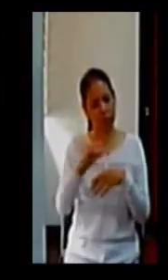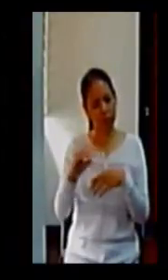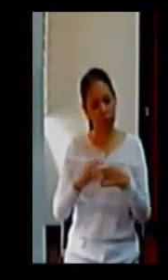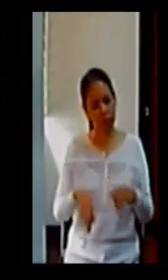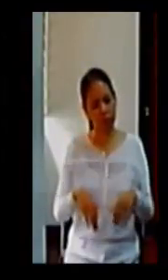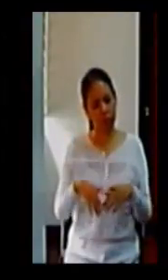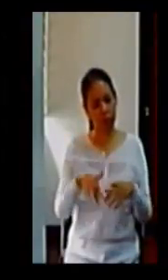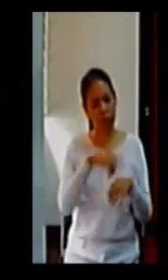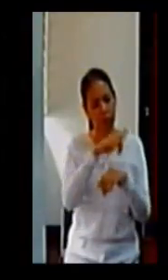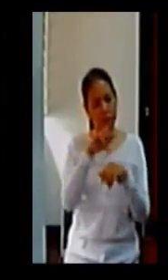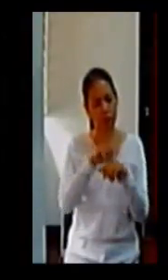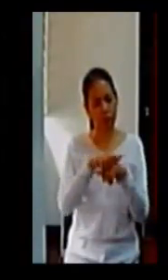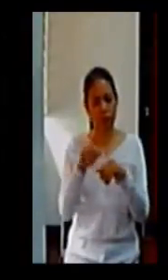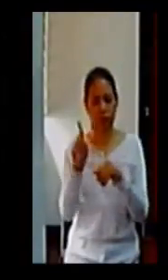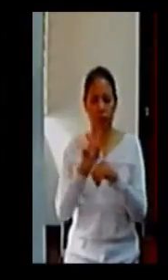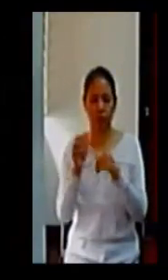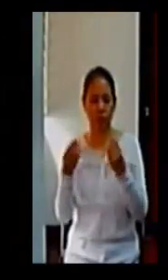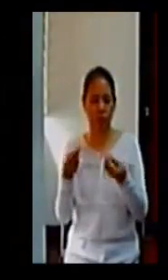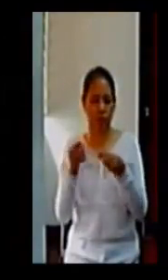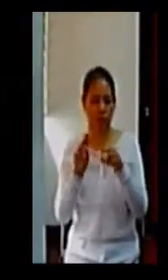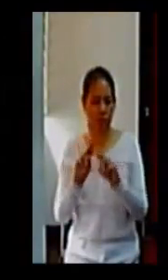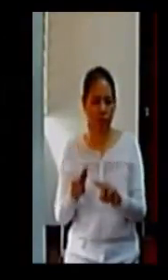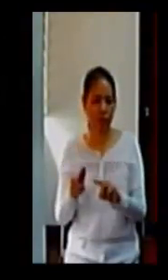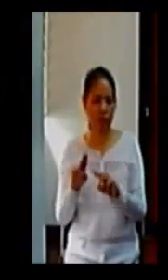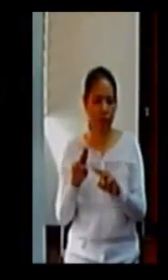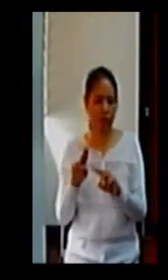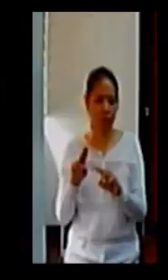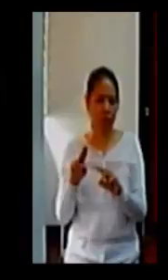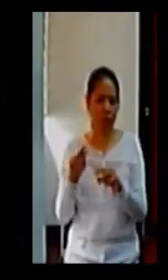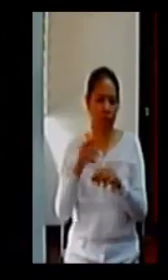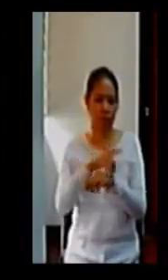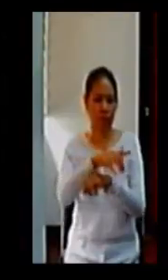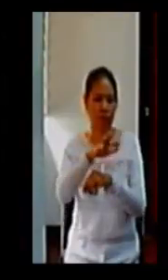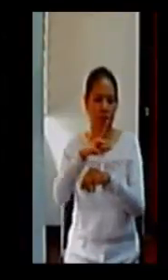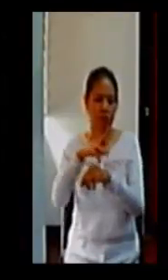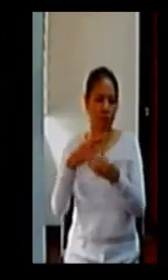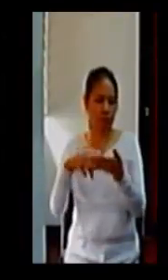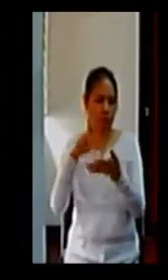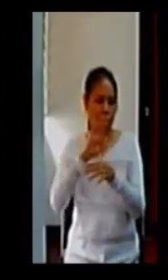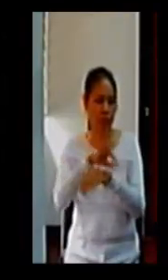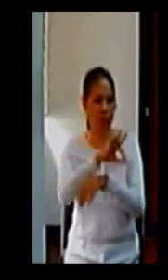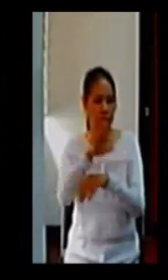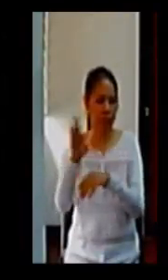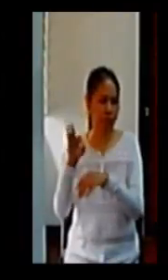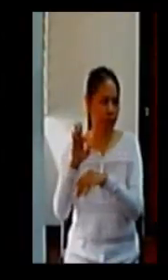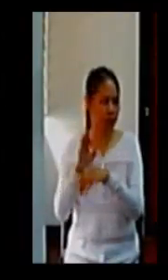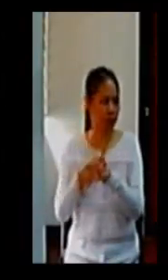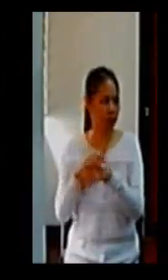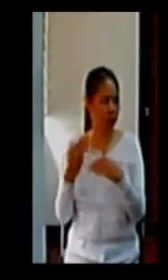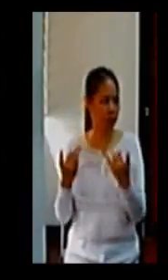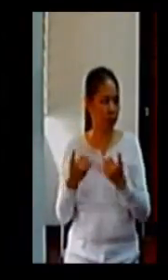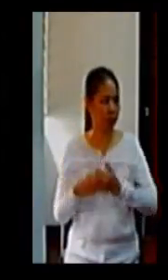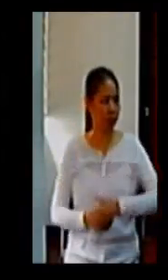ang land? Ano nangyari dun sa mga plots of land na yon? Ano yun na ni?